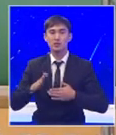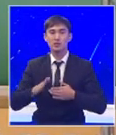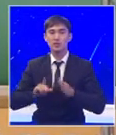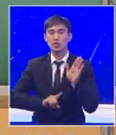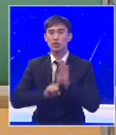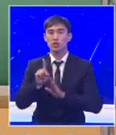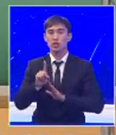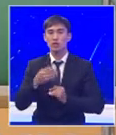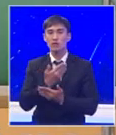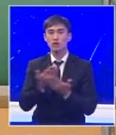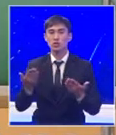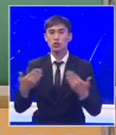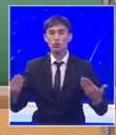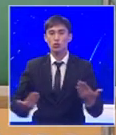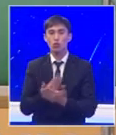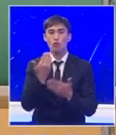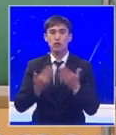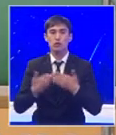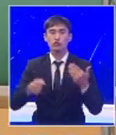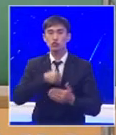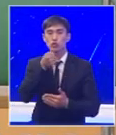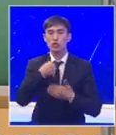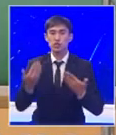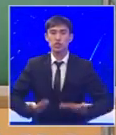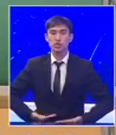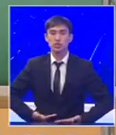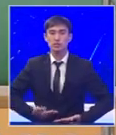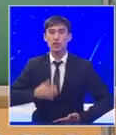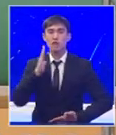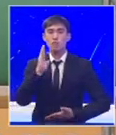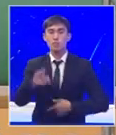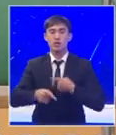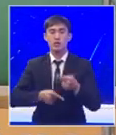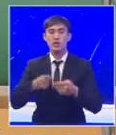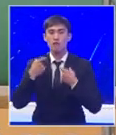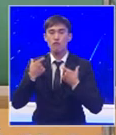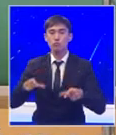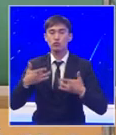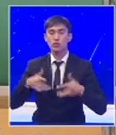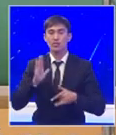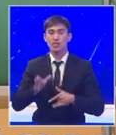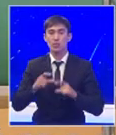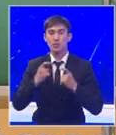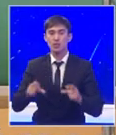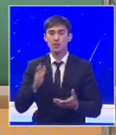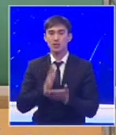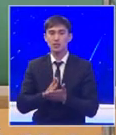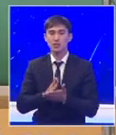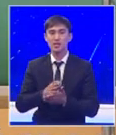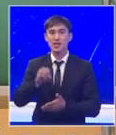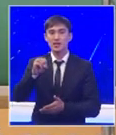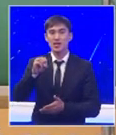начало вашей новой взрослой жизни. Впереди выпускные экзамены, впереди волнительная сдача